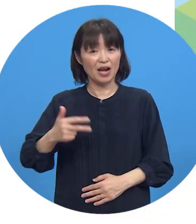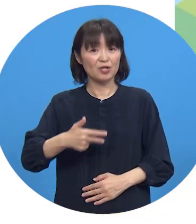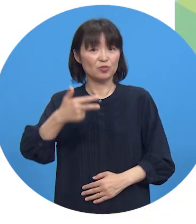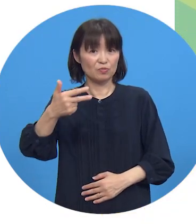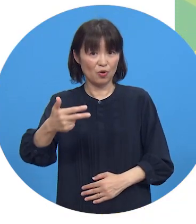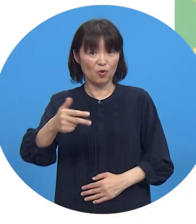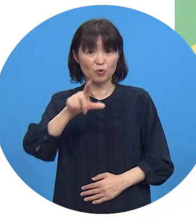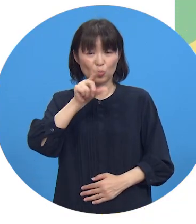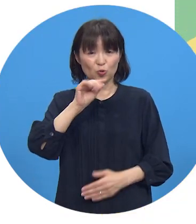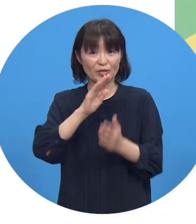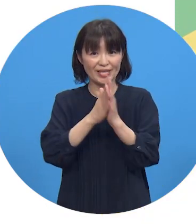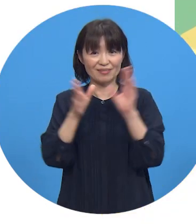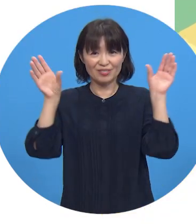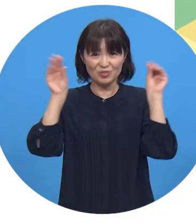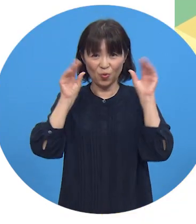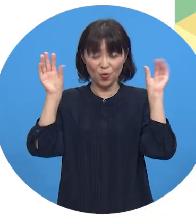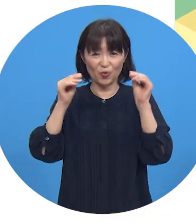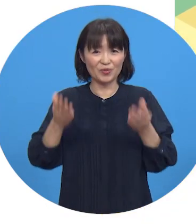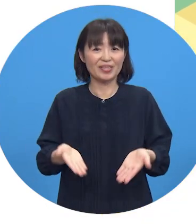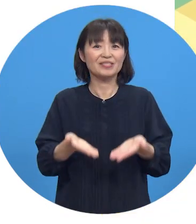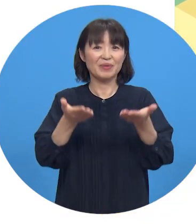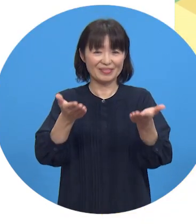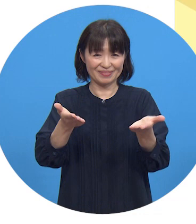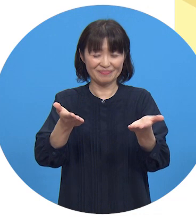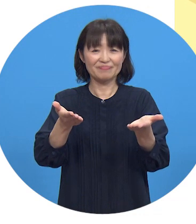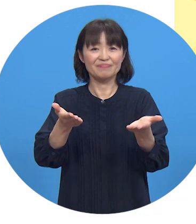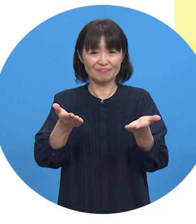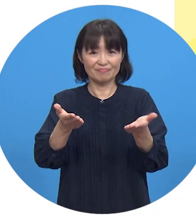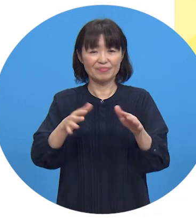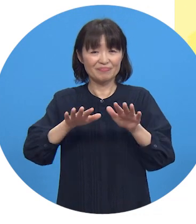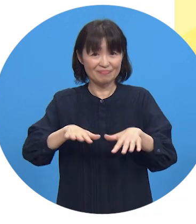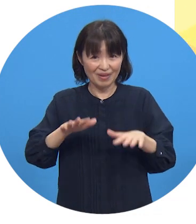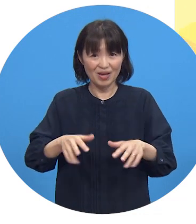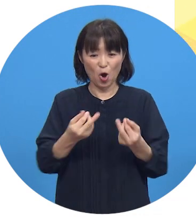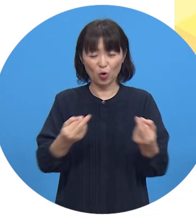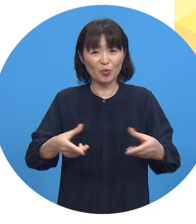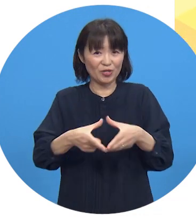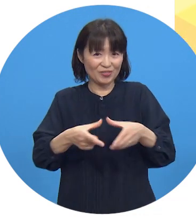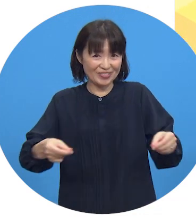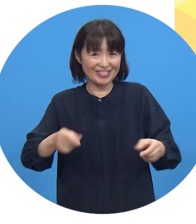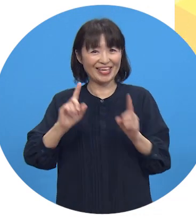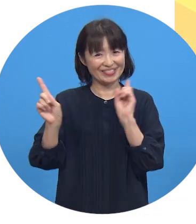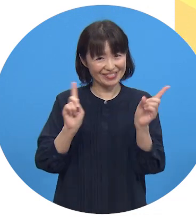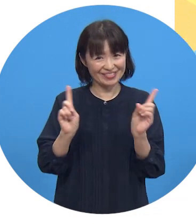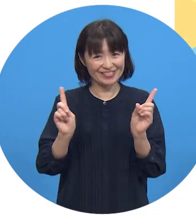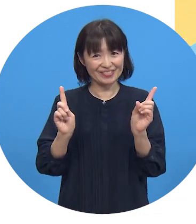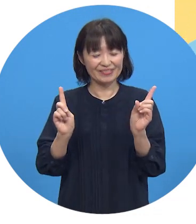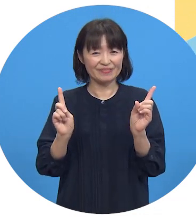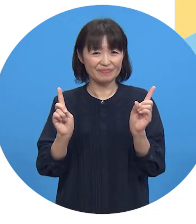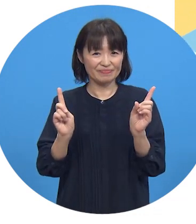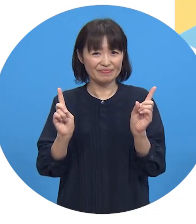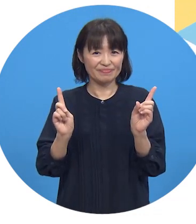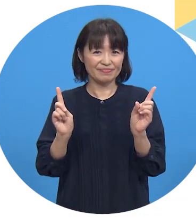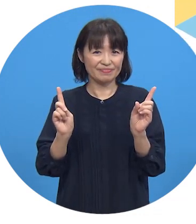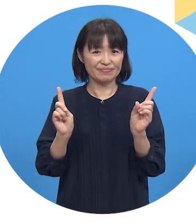週も鳥取県の気になるをお伝えします。この夏は子どもの国で遊ぼう。